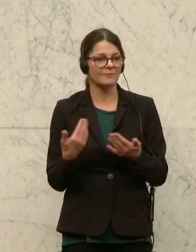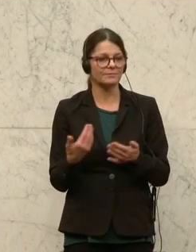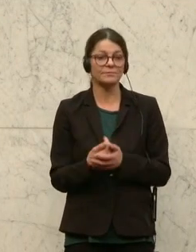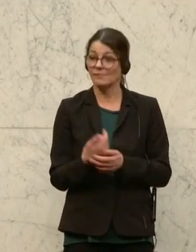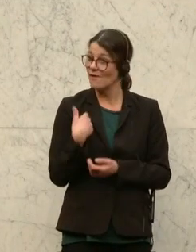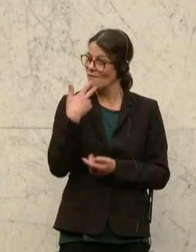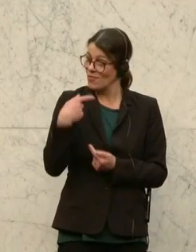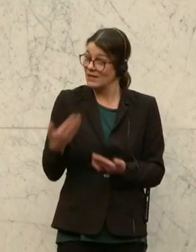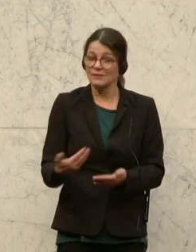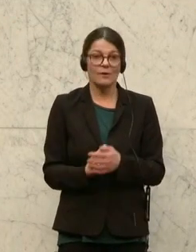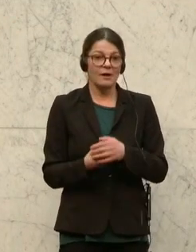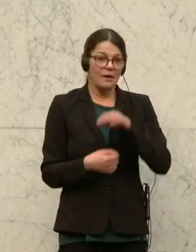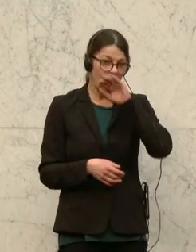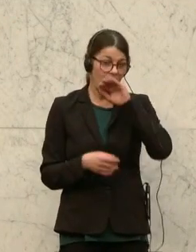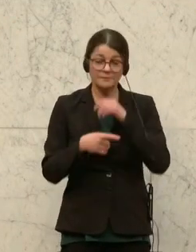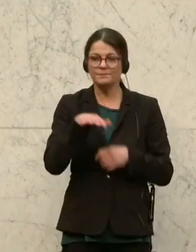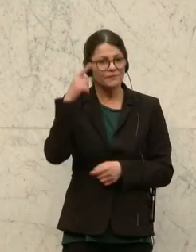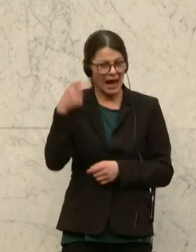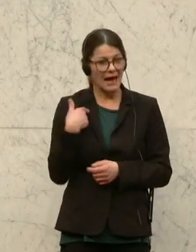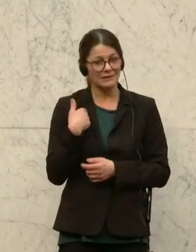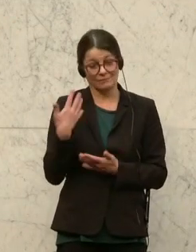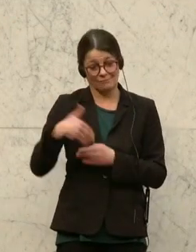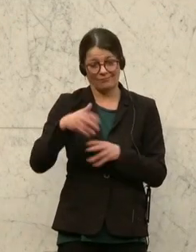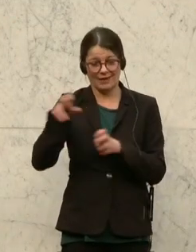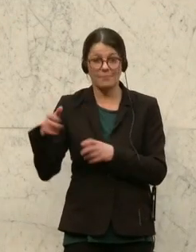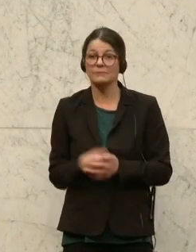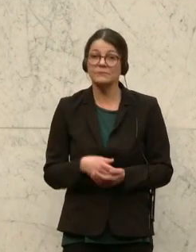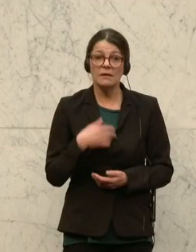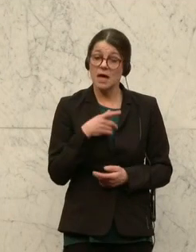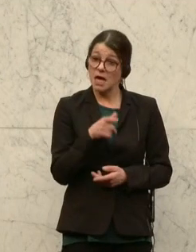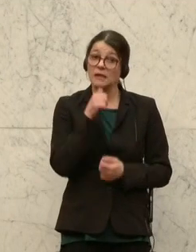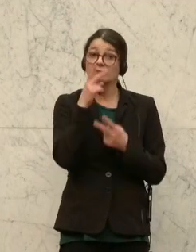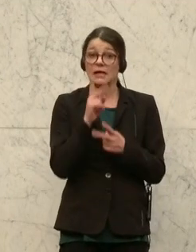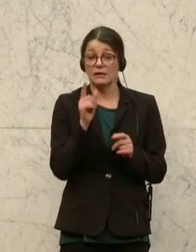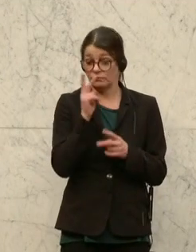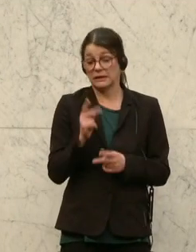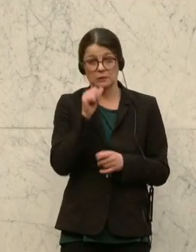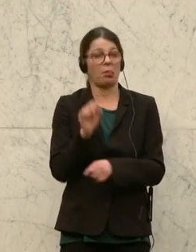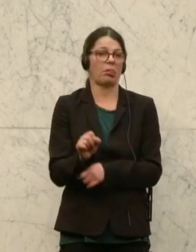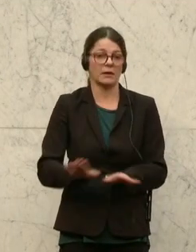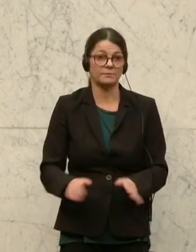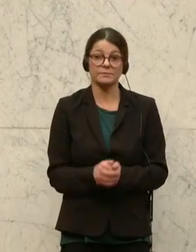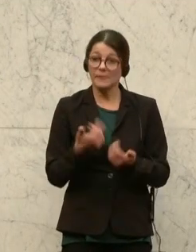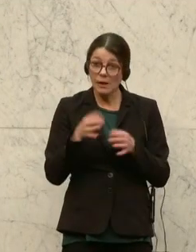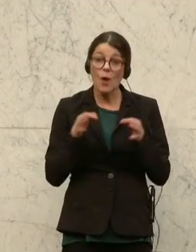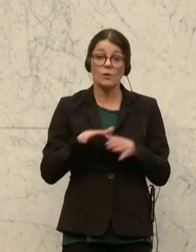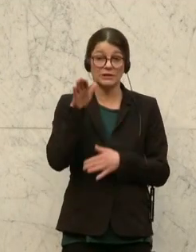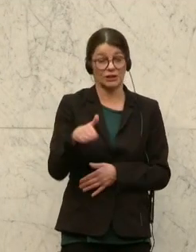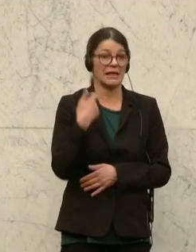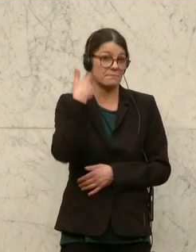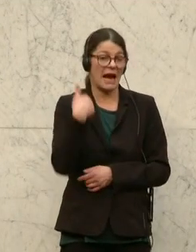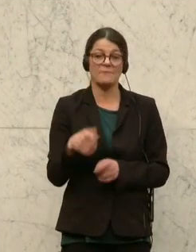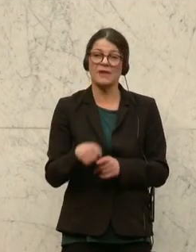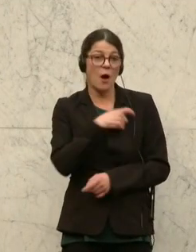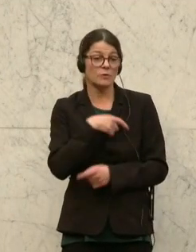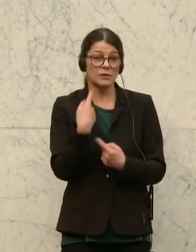wo man es dann wollte. Und ich glaube, wir wissen alle, wovon wir da reden. Und das ist ein nicht zu unterschätzender, wie ich meine, ein großer Schritt. Bei den